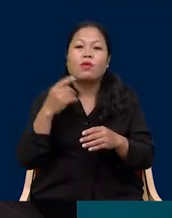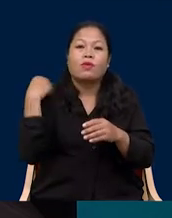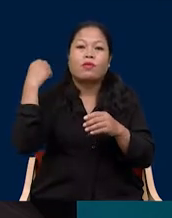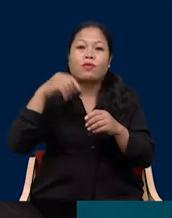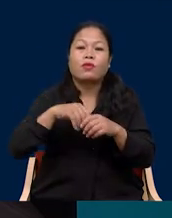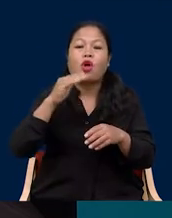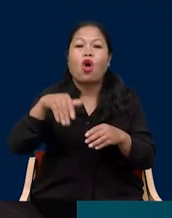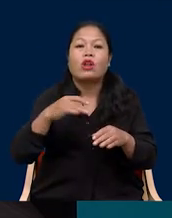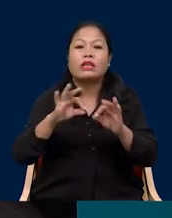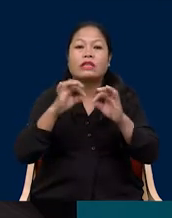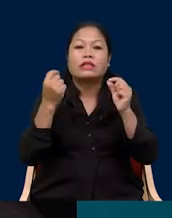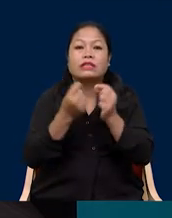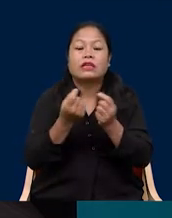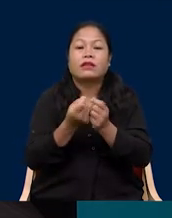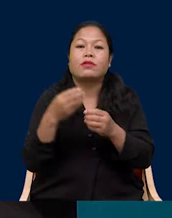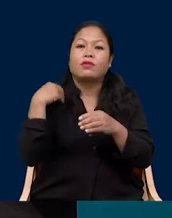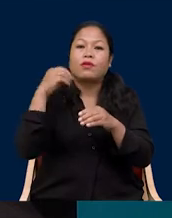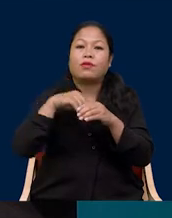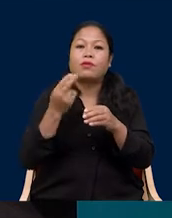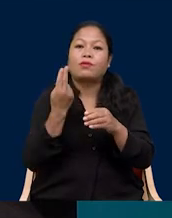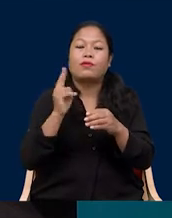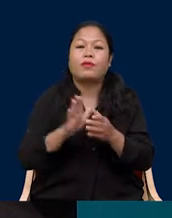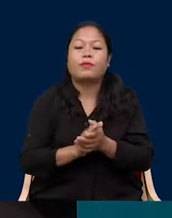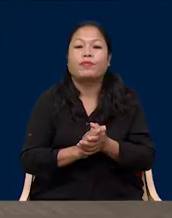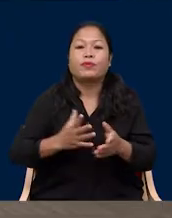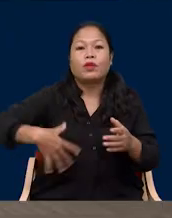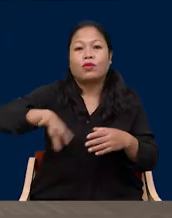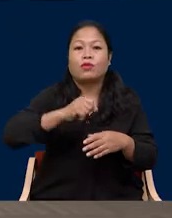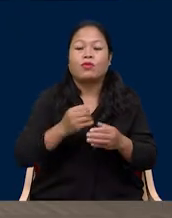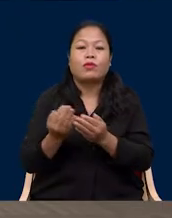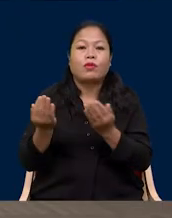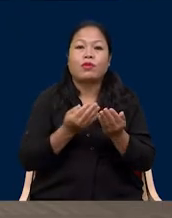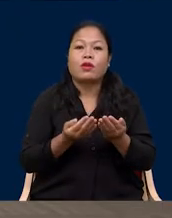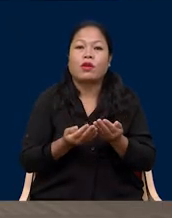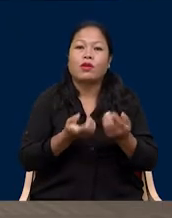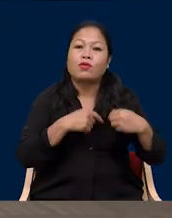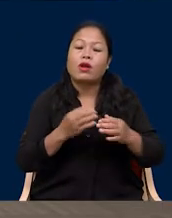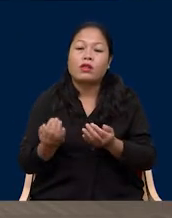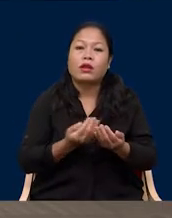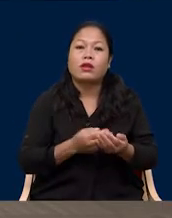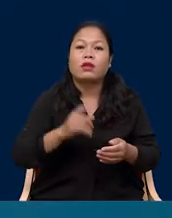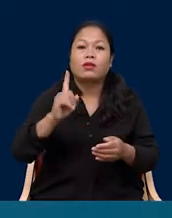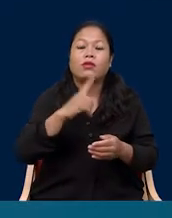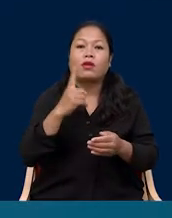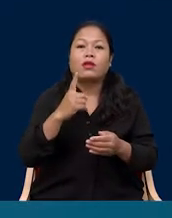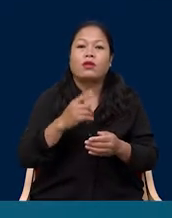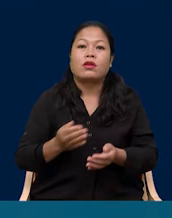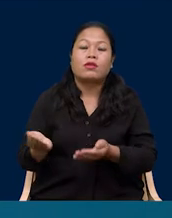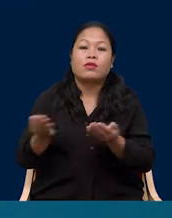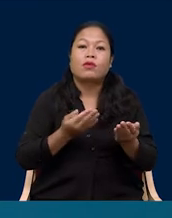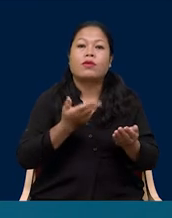प्रतिनिधि तथा अन्य क्षेत्रका प्रतिनिधिहरू सहभागी हुनुभएको छ। मैले सम्पूर्ण अतिथिहरूलाई स्वागत गर्न चाहे